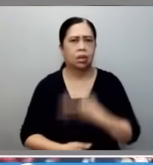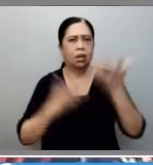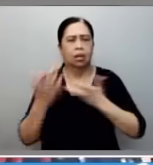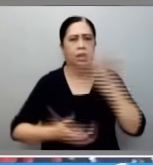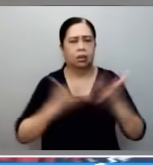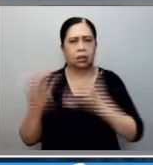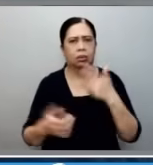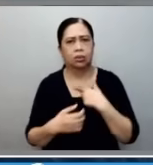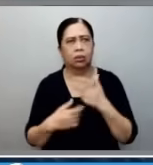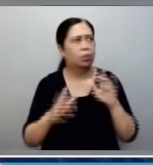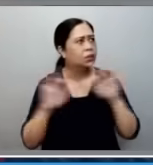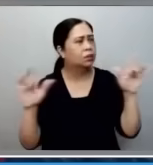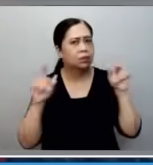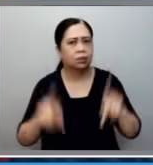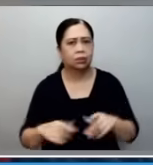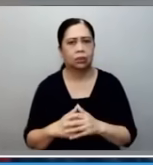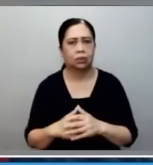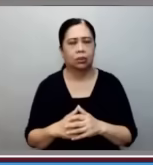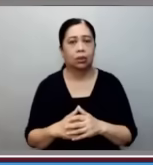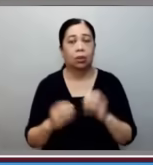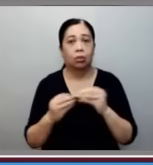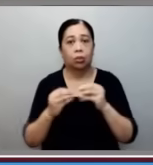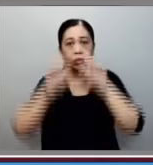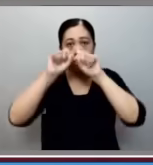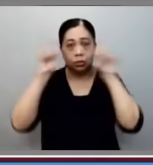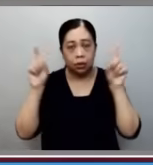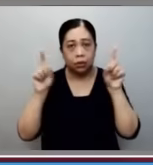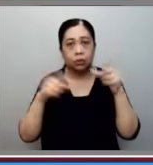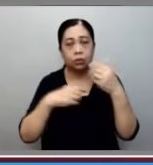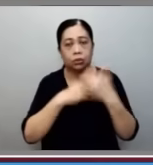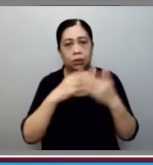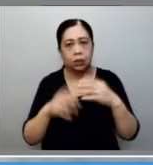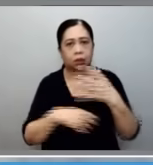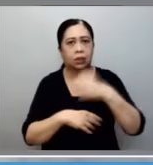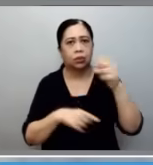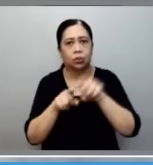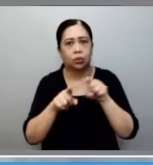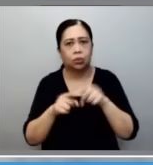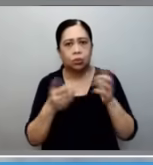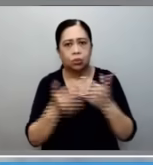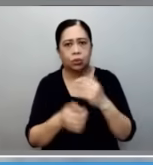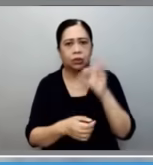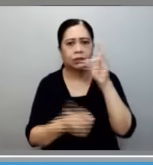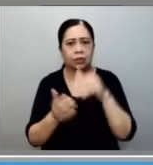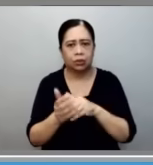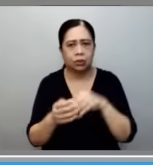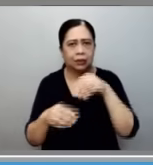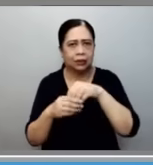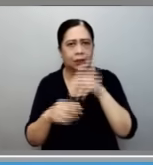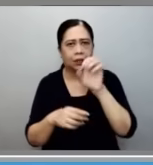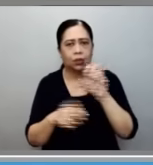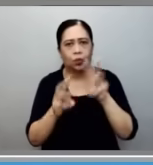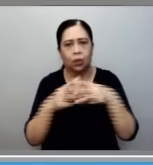walang katao-tao kasi. Ang mas ikinagulat na may-ari ng bakery, ninakaw din ng salary ng halos 7,000 pisong laman ng e-wallet.